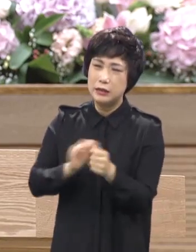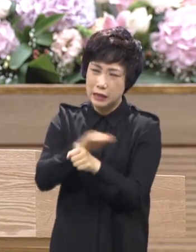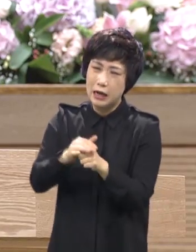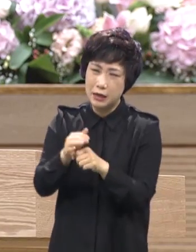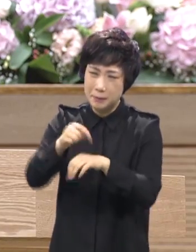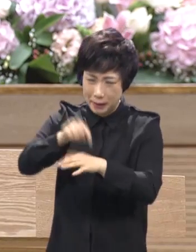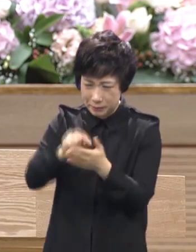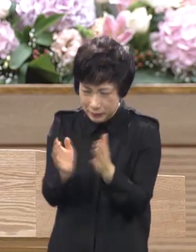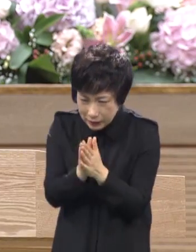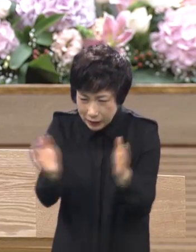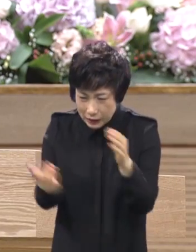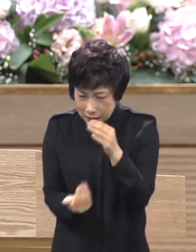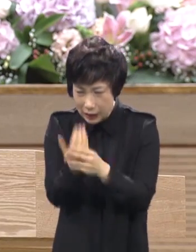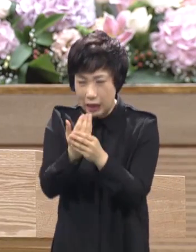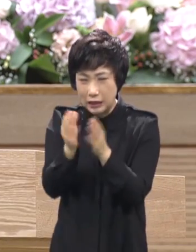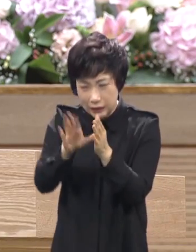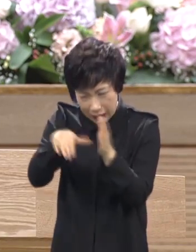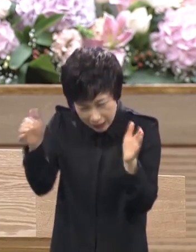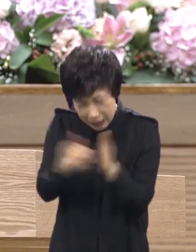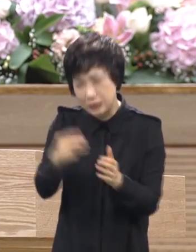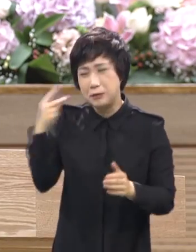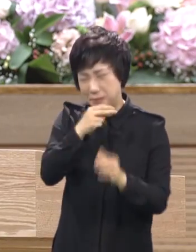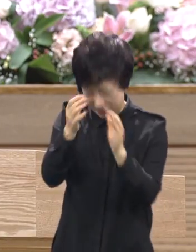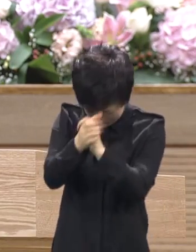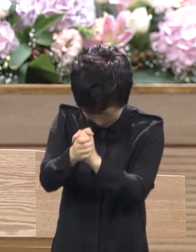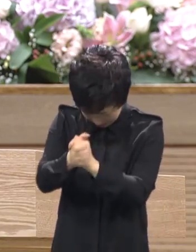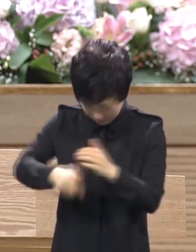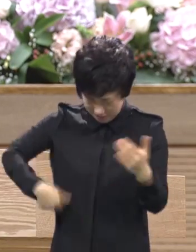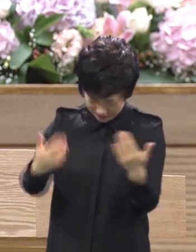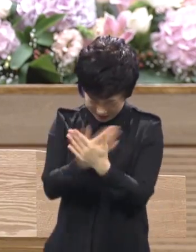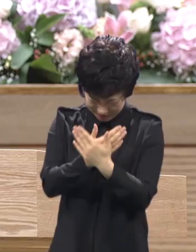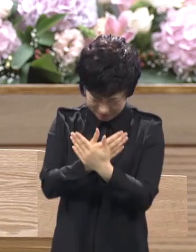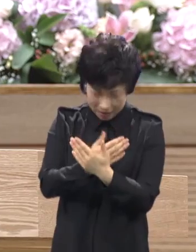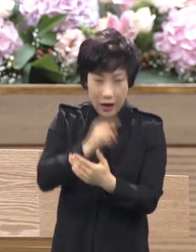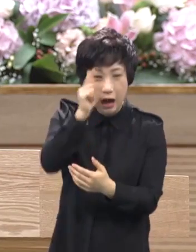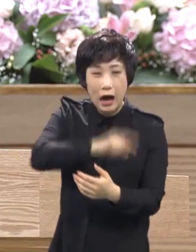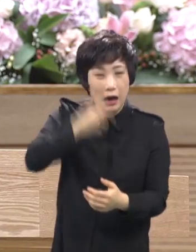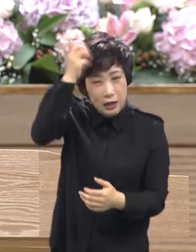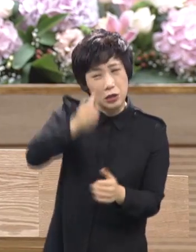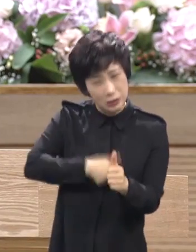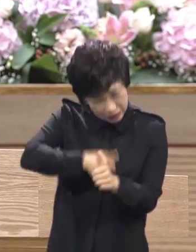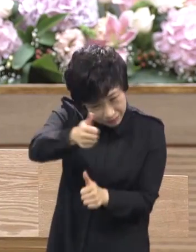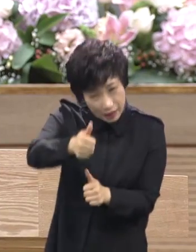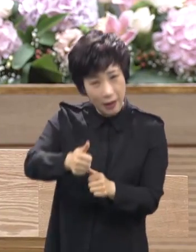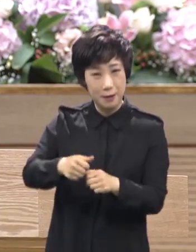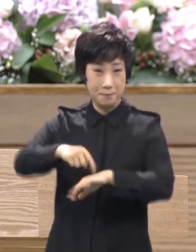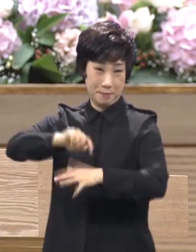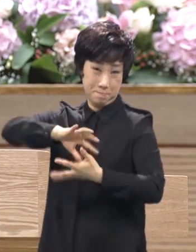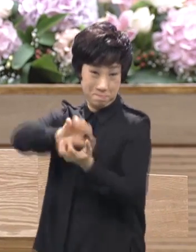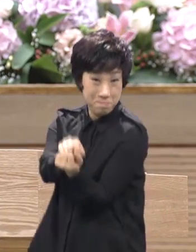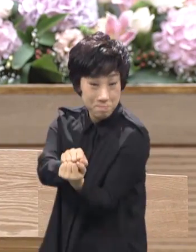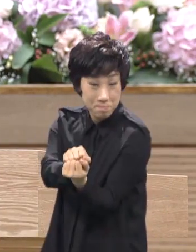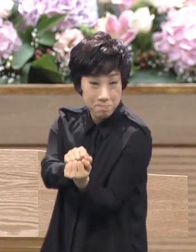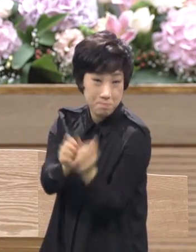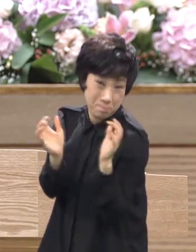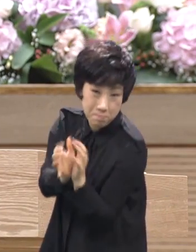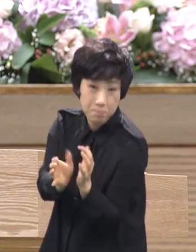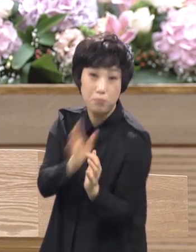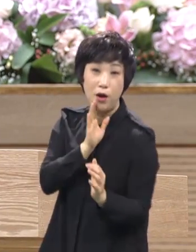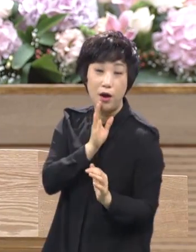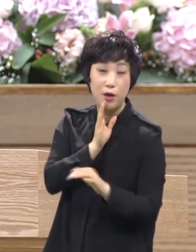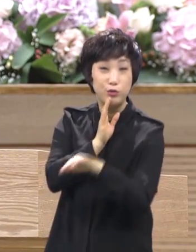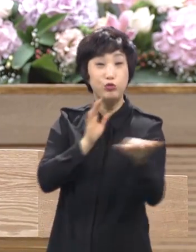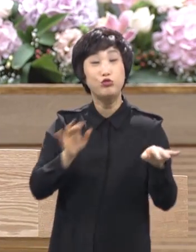때까지 금식하고서 정말로 우리 회개하고 악한 영에게 이기자. 이기자.